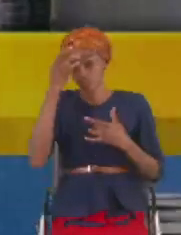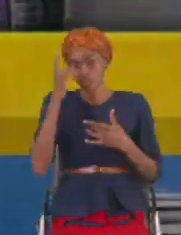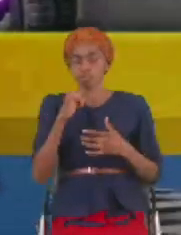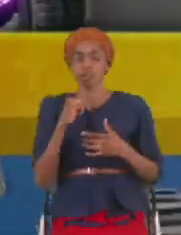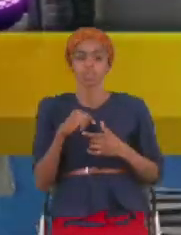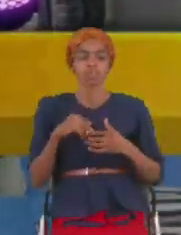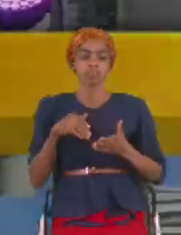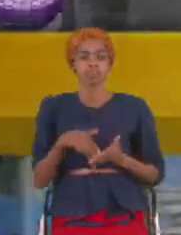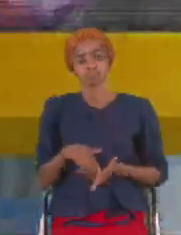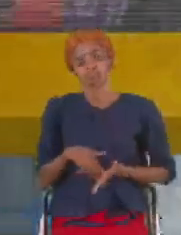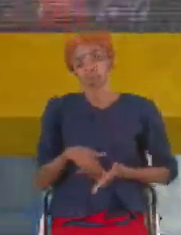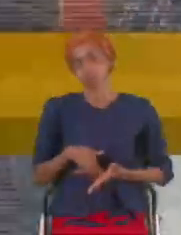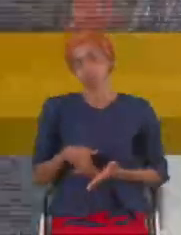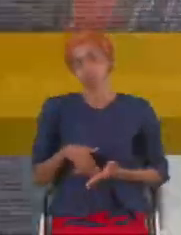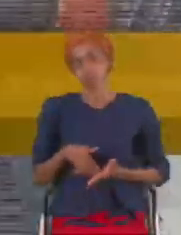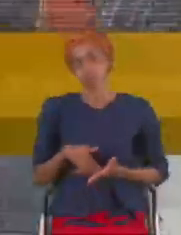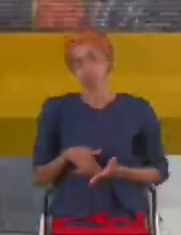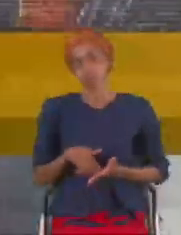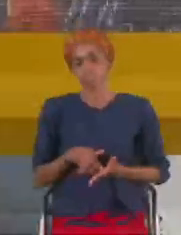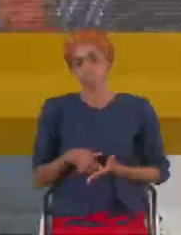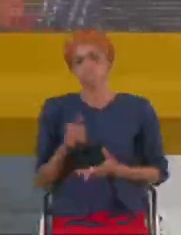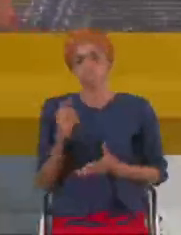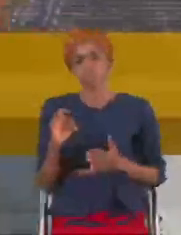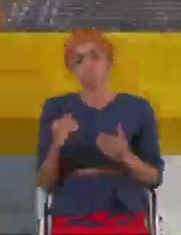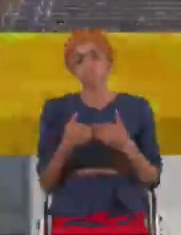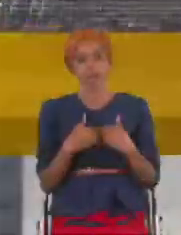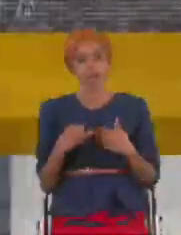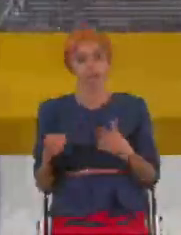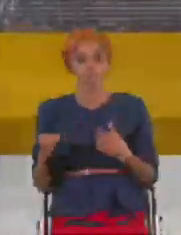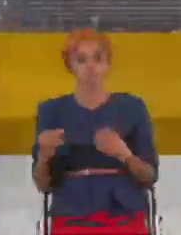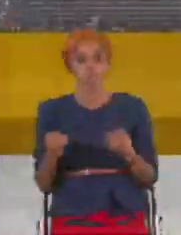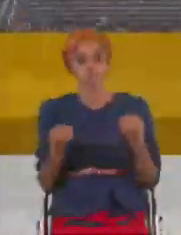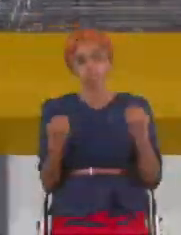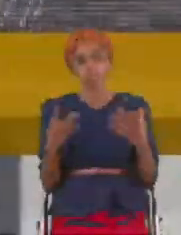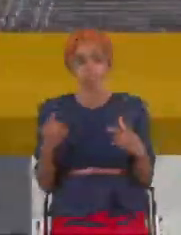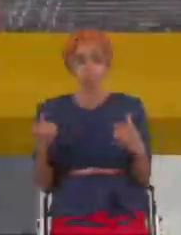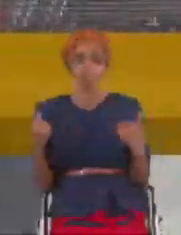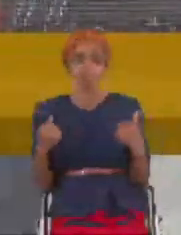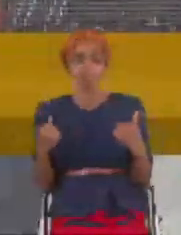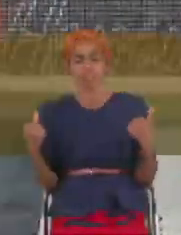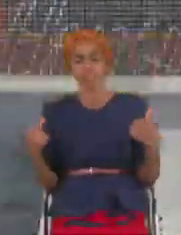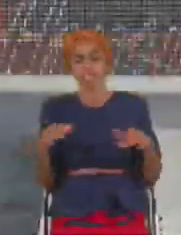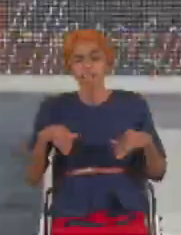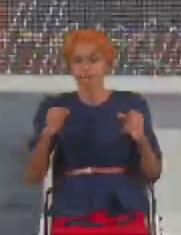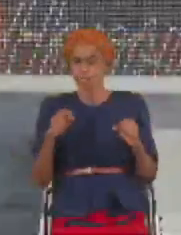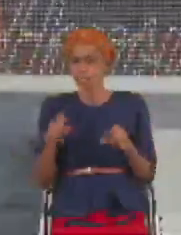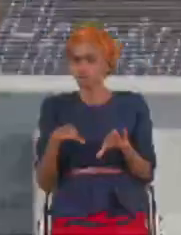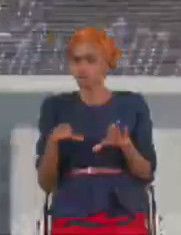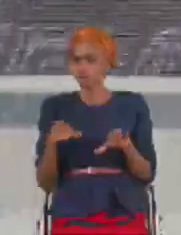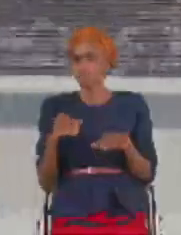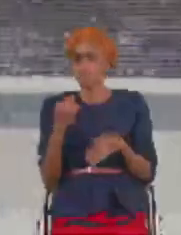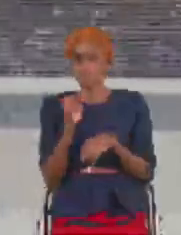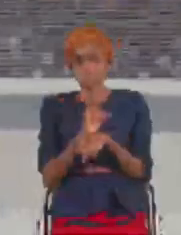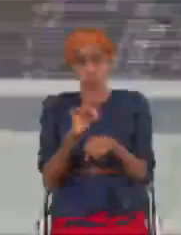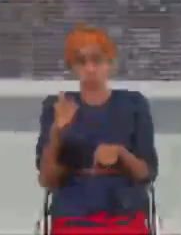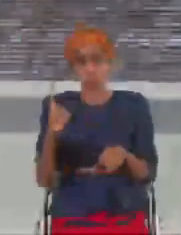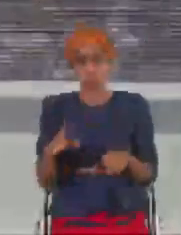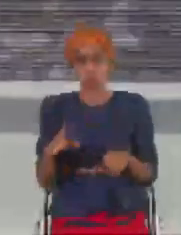situé anémique si tu as tellement de douleur comment tu peux faire le vrai